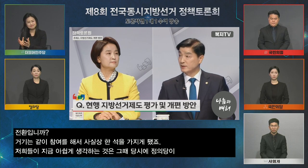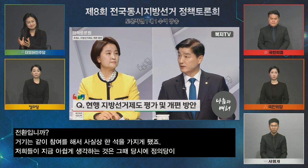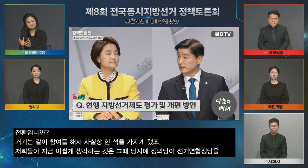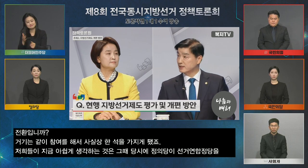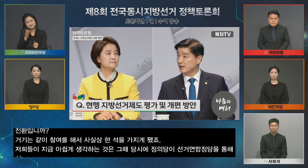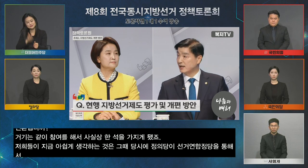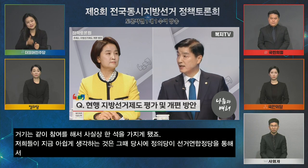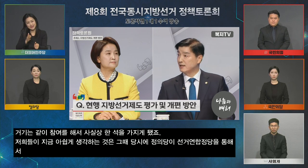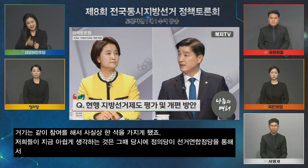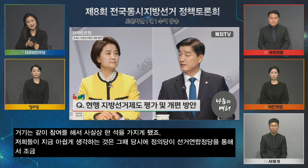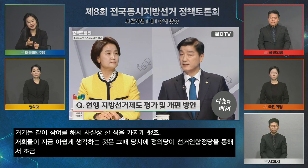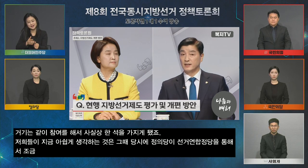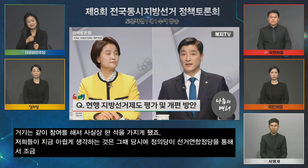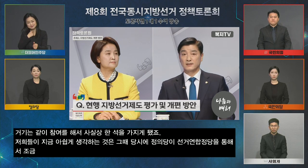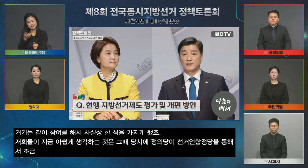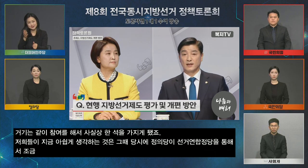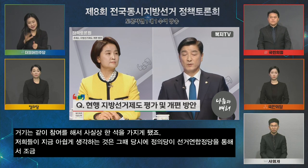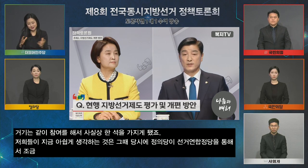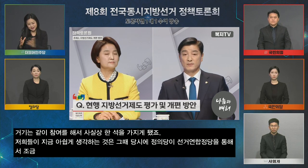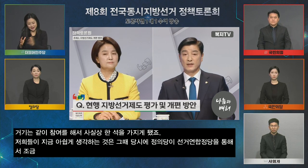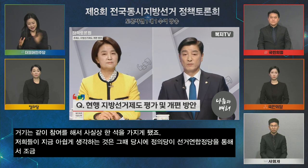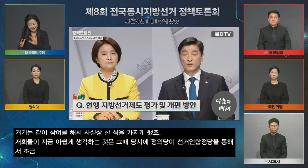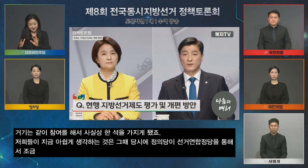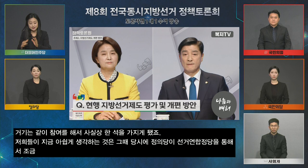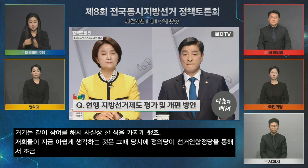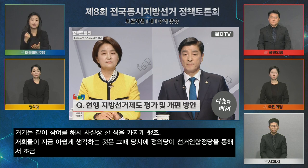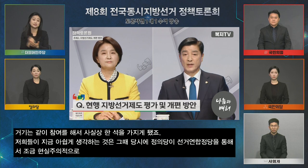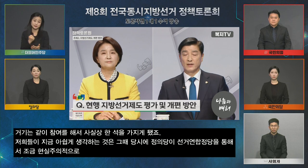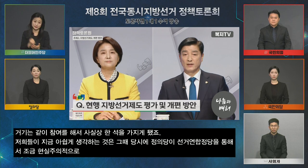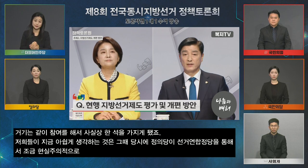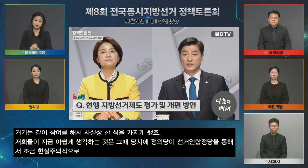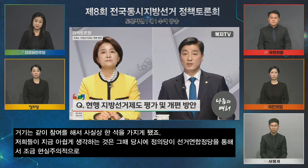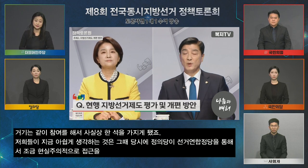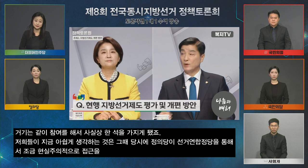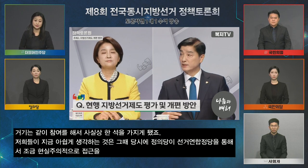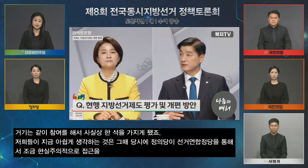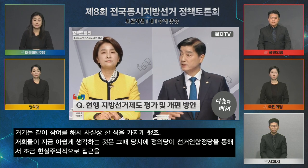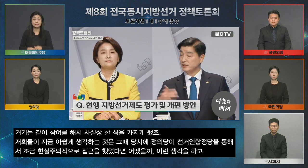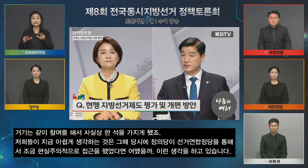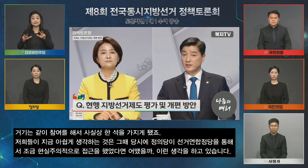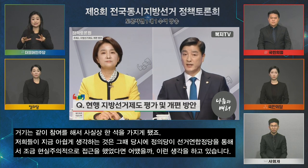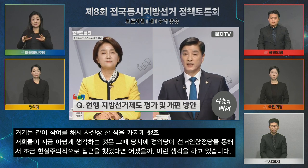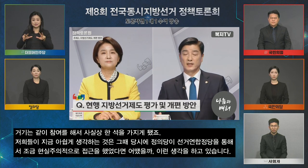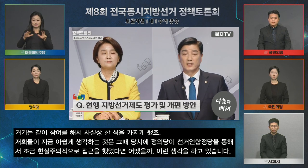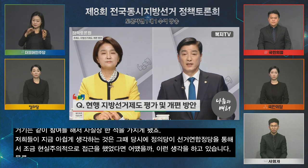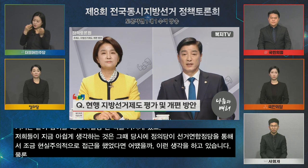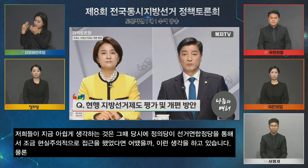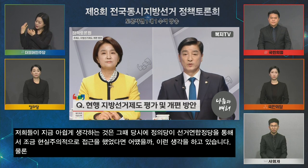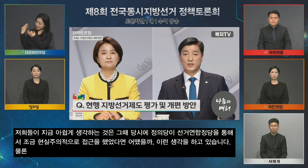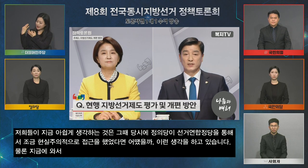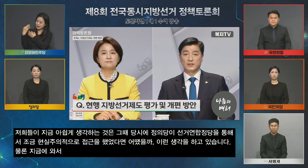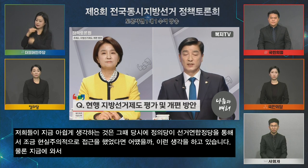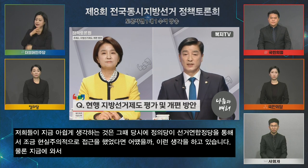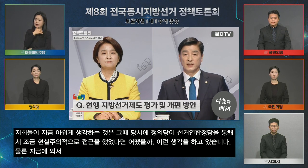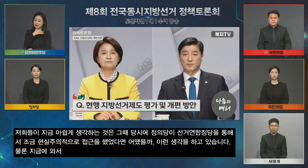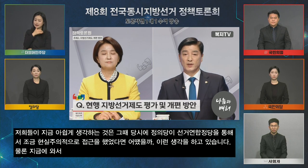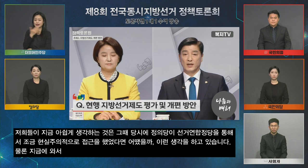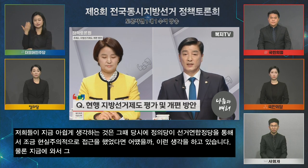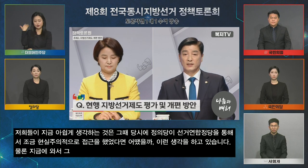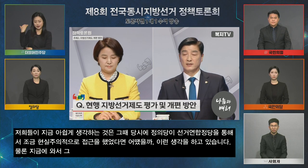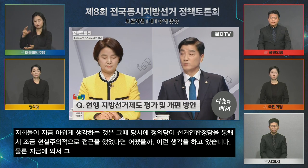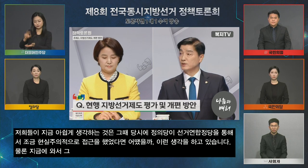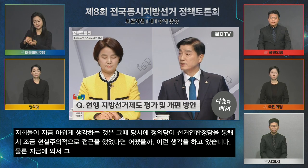했었더라면 어땠을까? 이런 생각을 하고 있습니다. 물론 지금에 와서 그 이전의 문제들을